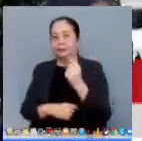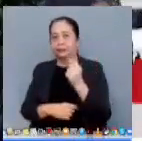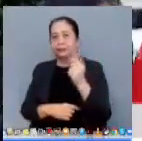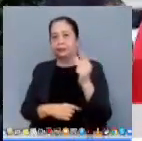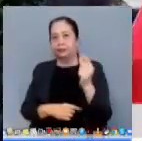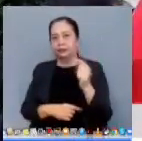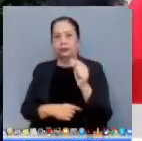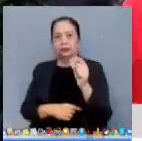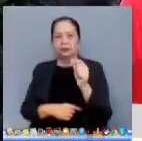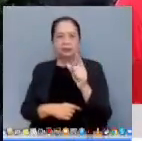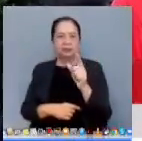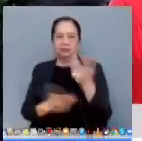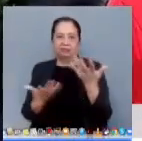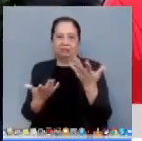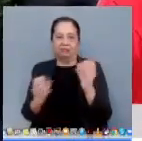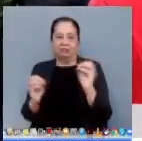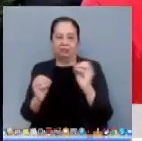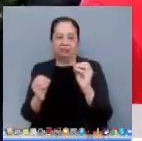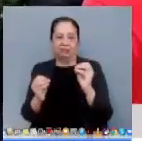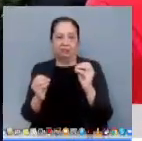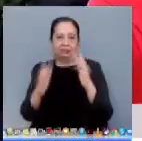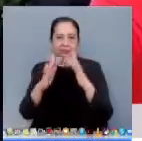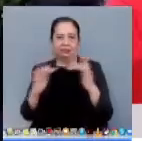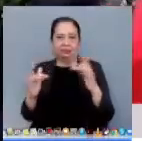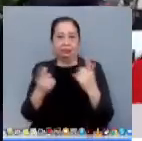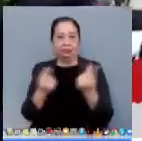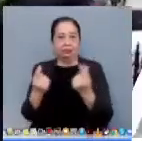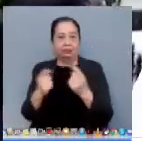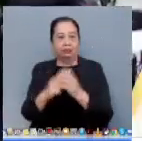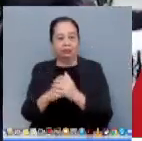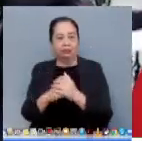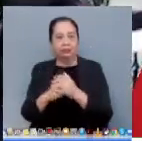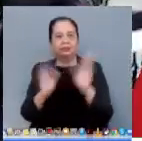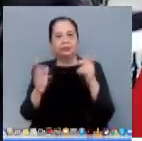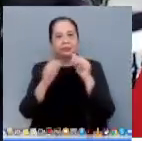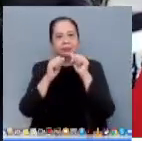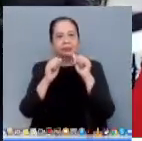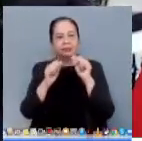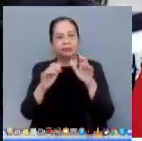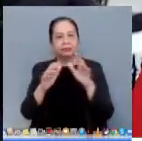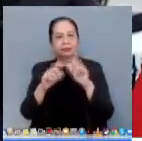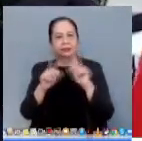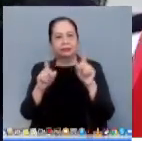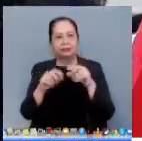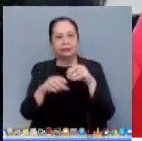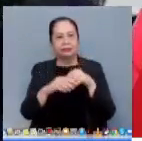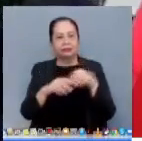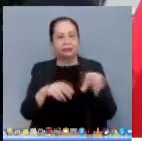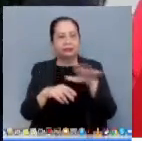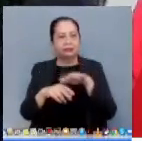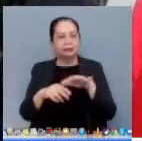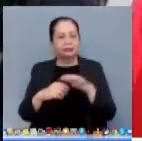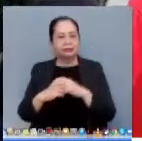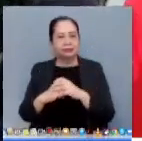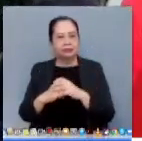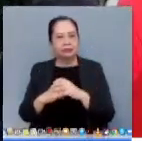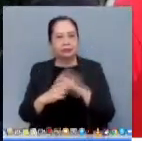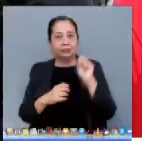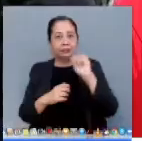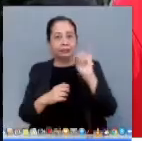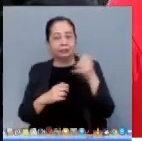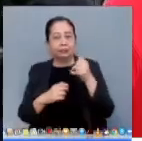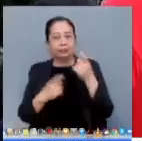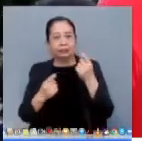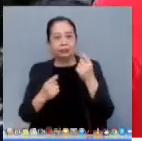namin nagawa ito. Yes. Ang ginawa namin noon ay yung basbasan sa makabagong San Juan, kung saan ang ating patron na si San Juan Bautista ay ating inikot